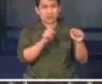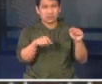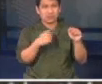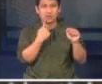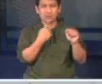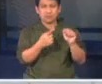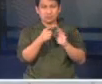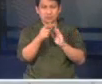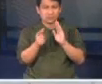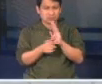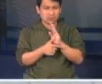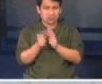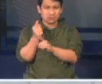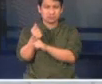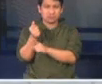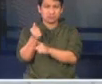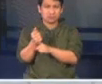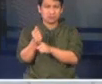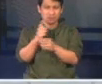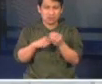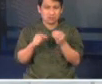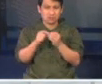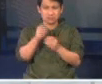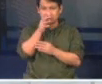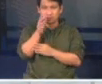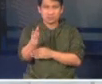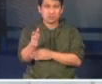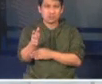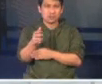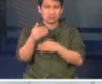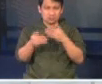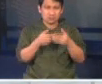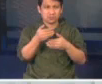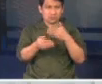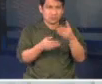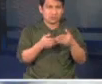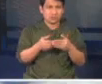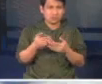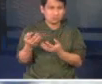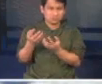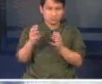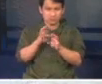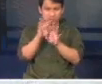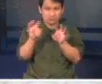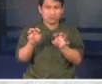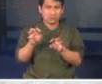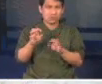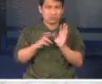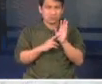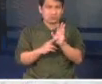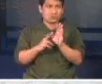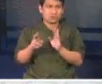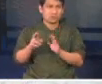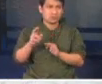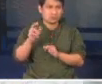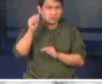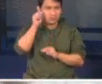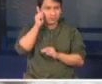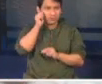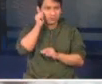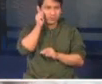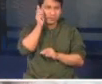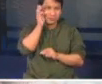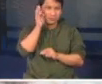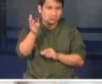legalidad ng mga akusasyon at ang pagbaliwala sa due process. Kinwestiyon naman ni Gabriela o Representative Arlene